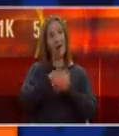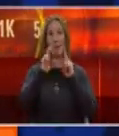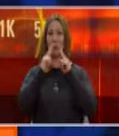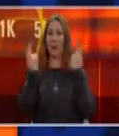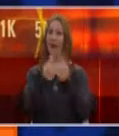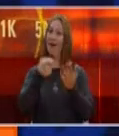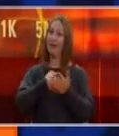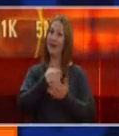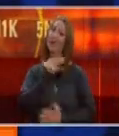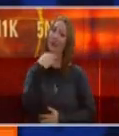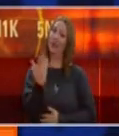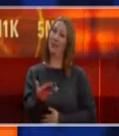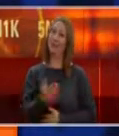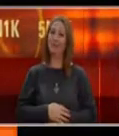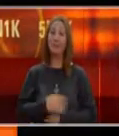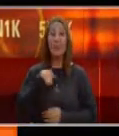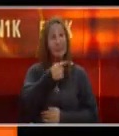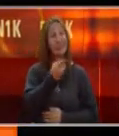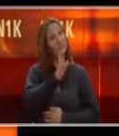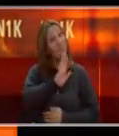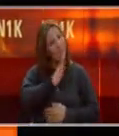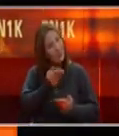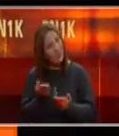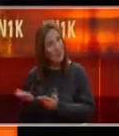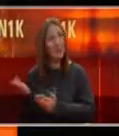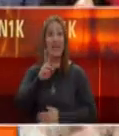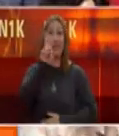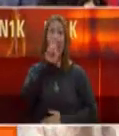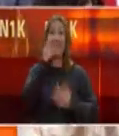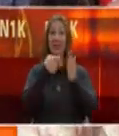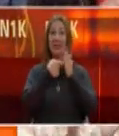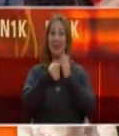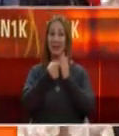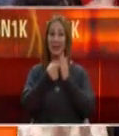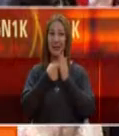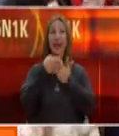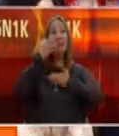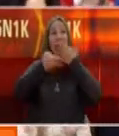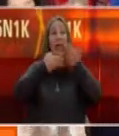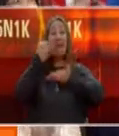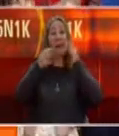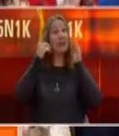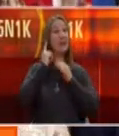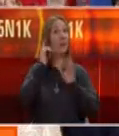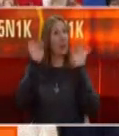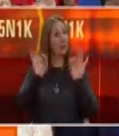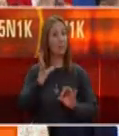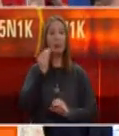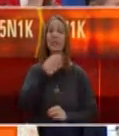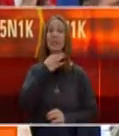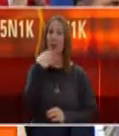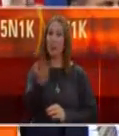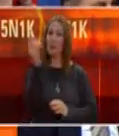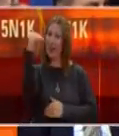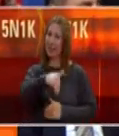adına. Biz teşekkür ediyoruz. Buyurun ben sizi uğurlayayım. Hemen 20 ismin hikayelerini dinlemeye başlayayım. Çok çok teşekkür ederim